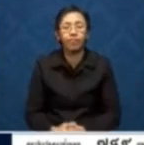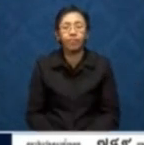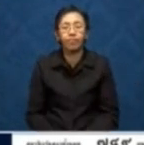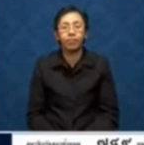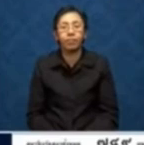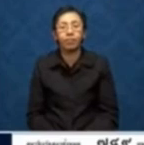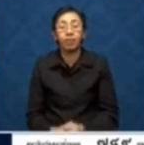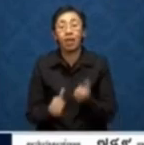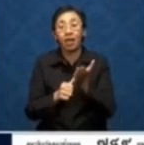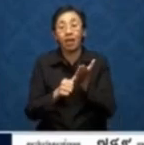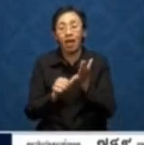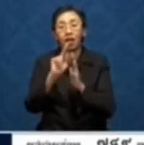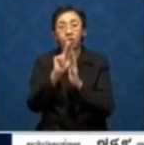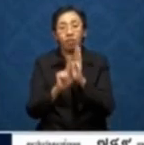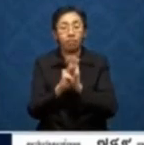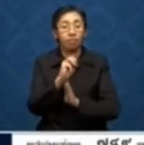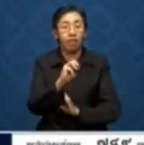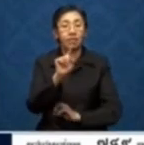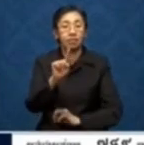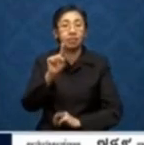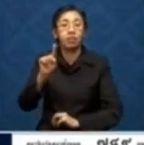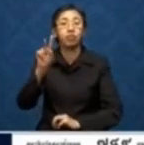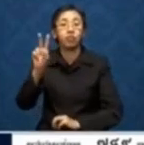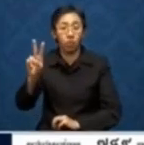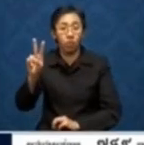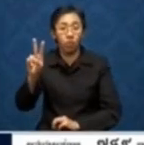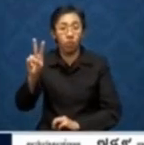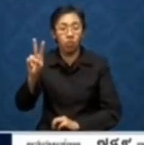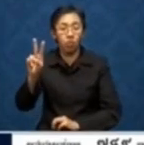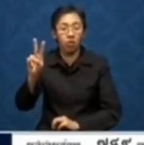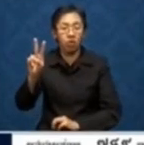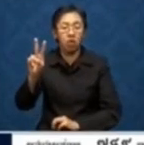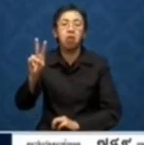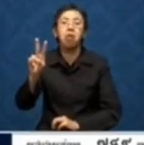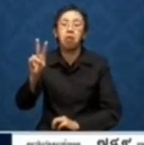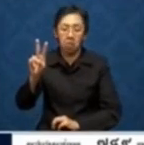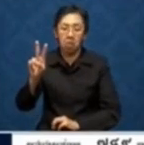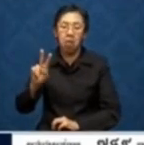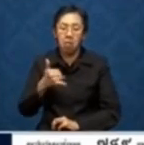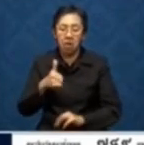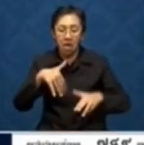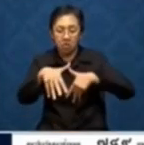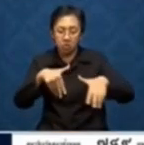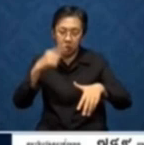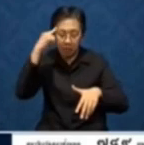ได้ในการแก้ไขมาตรา112เนี่ยมีแต่สร้างความแตกแยก